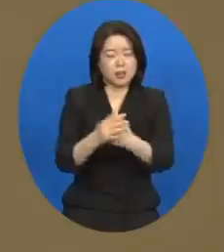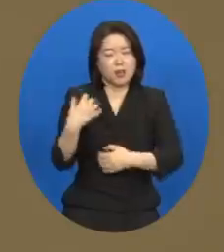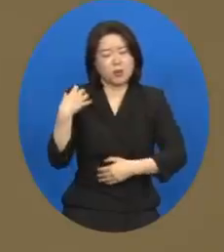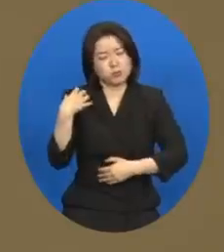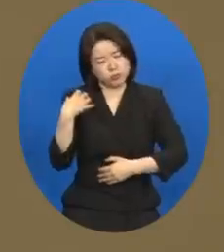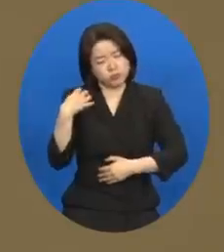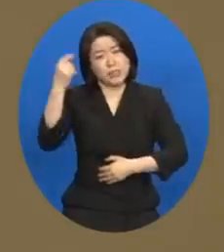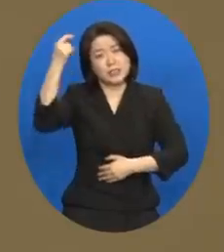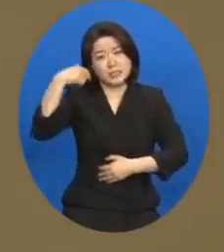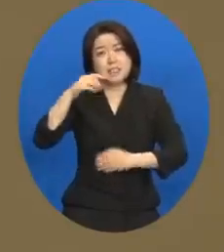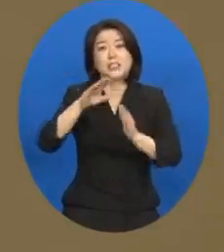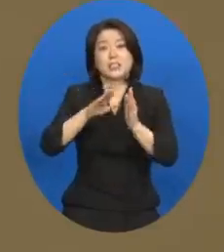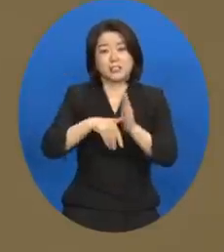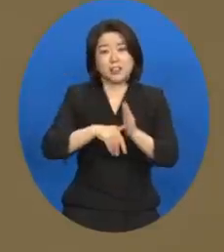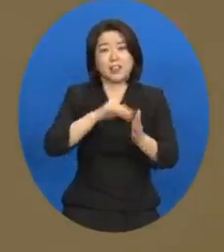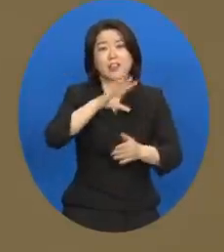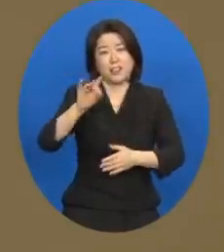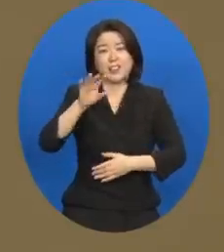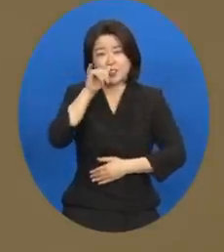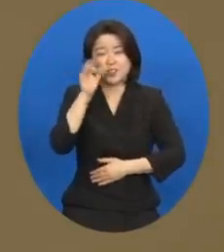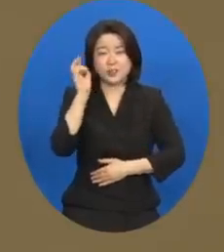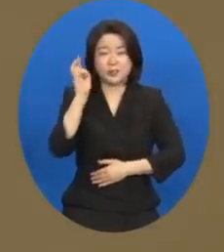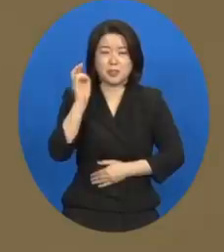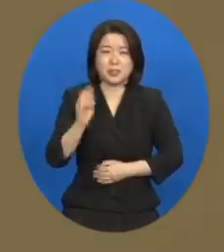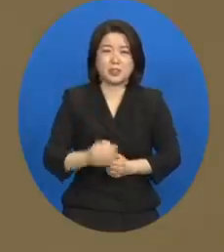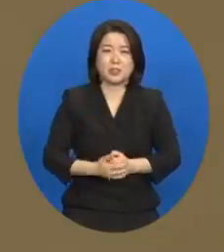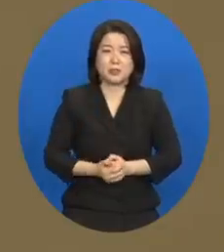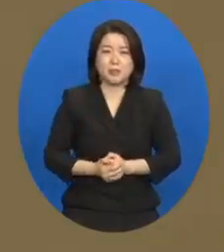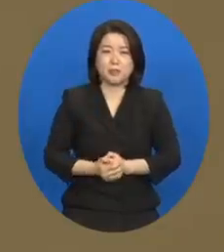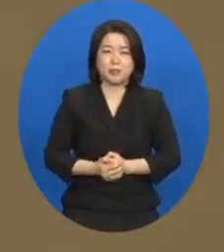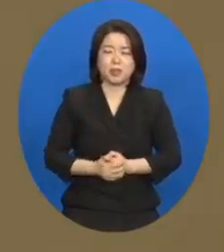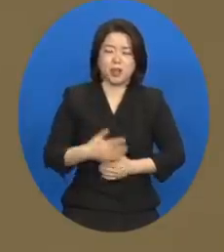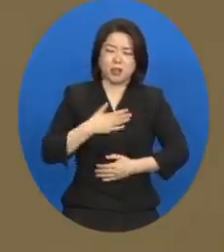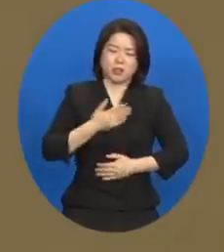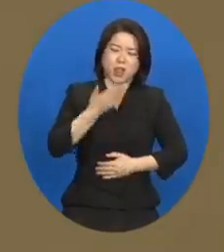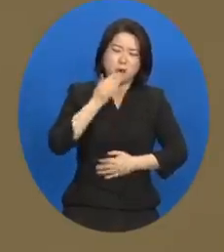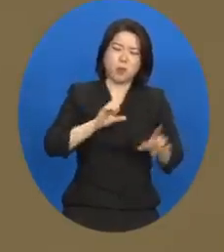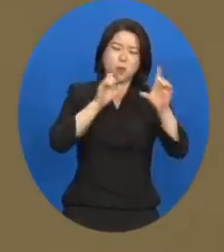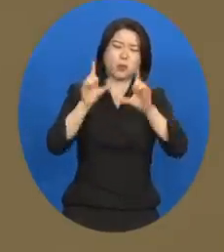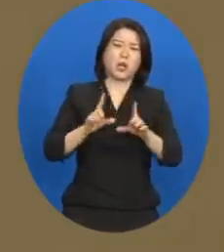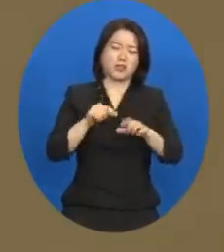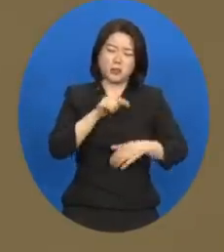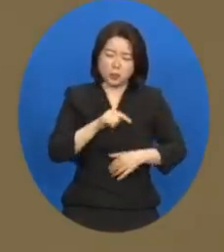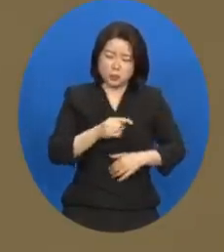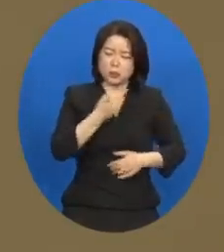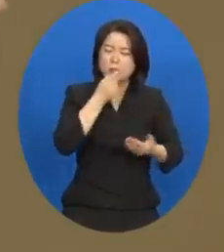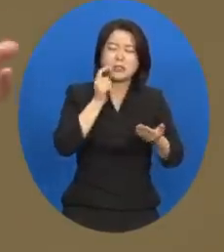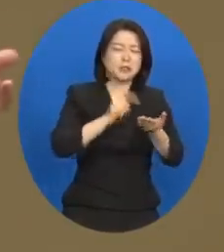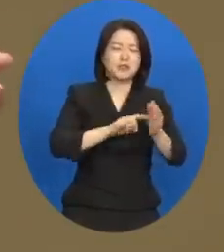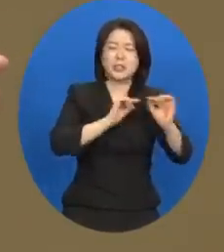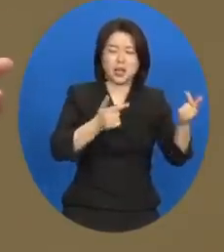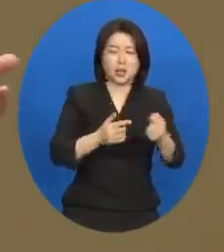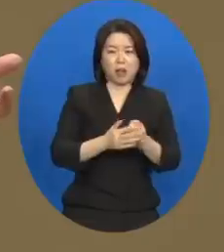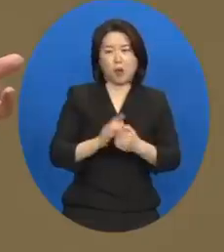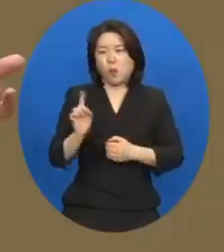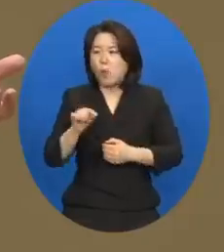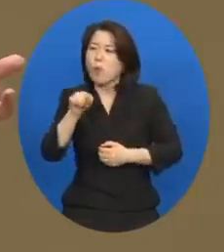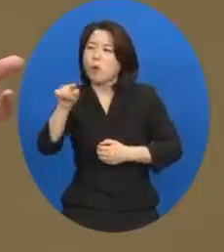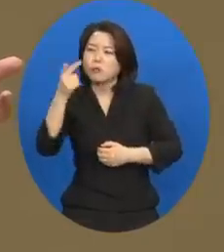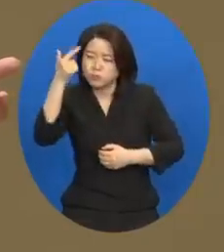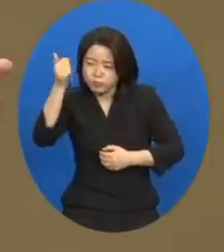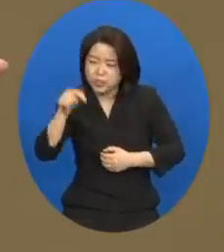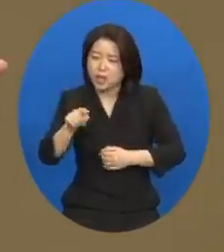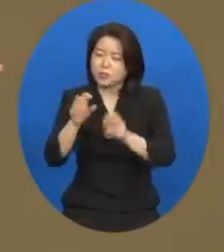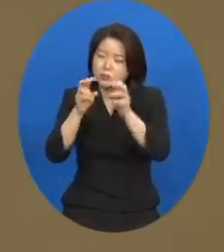느껴질 때가 있으실 거예요. 아니, 나 먹고 살기도 쉽지 않은데 아니 그분들까지 책임지라는